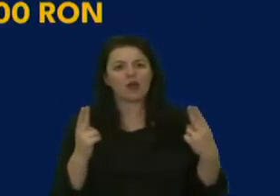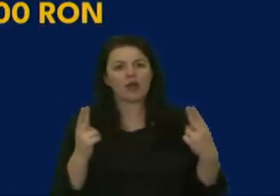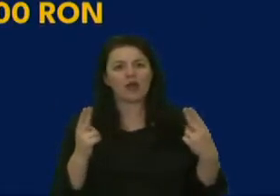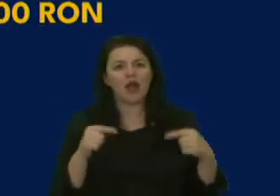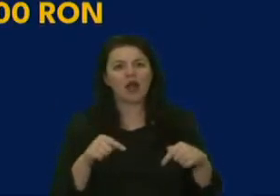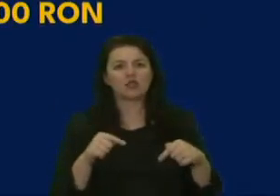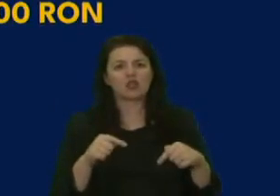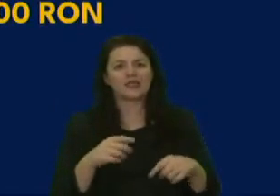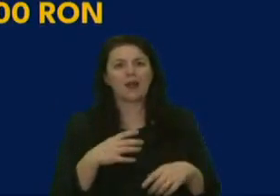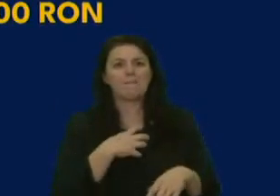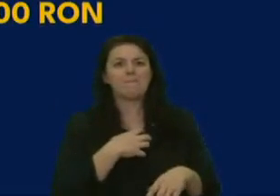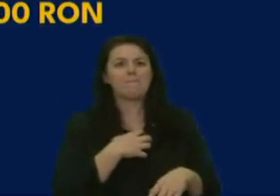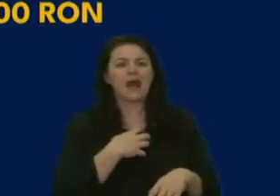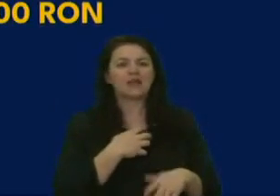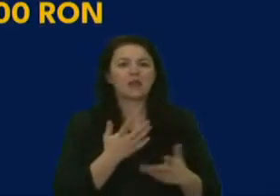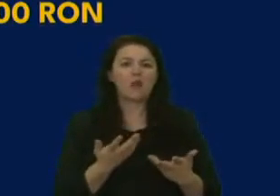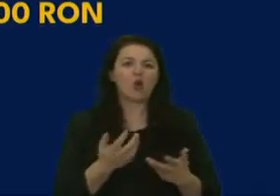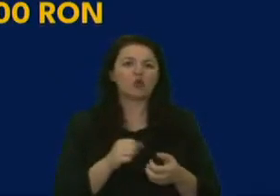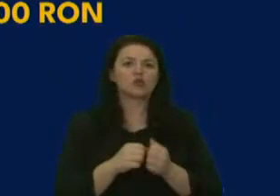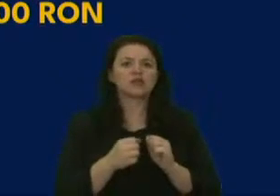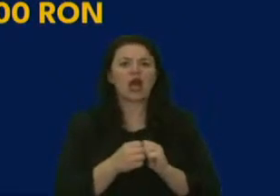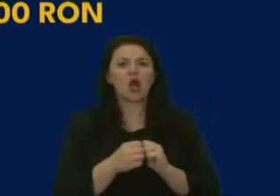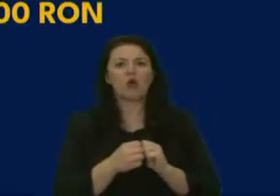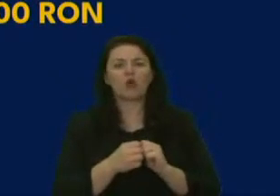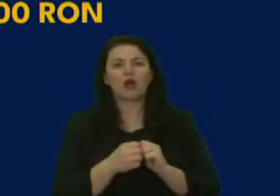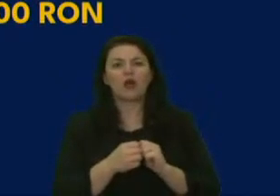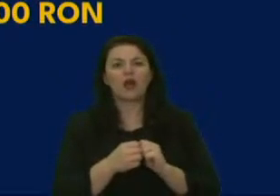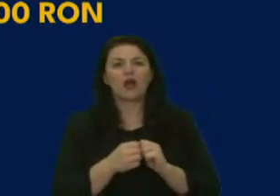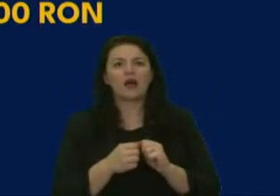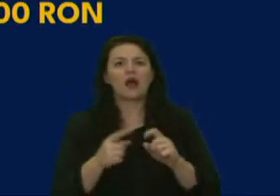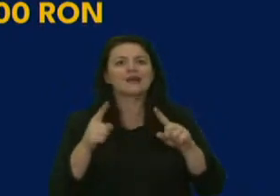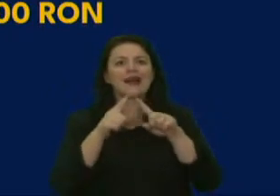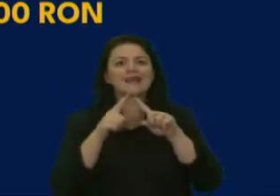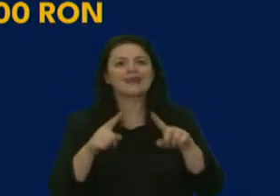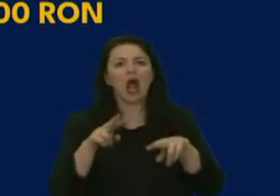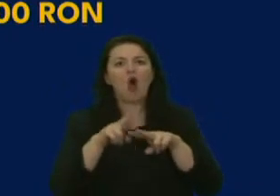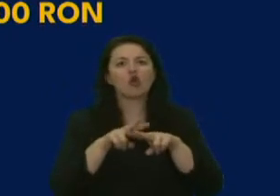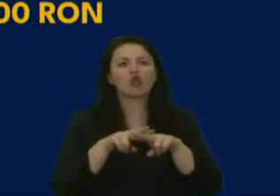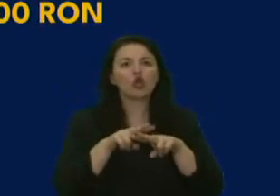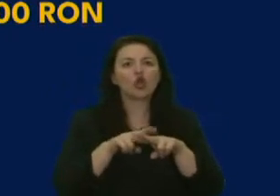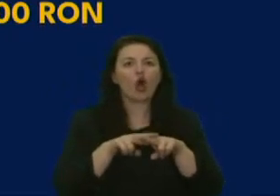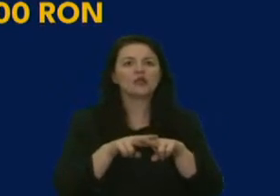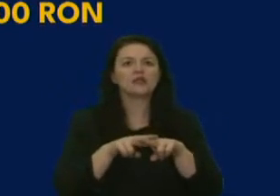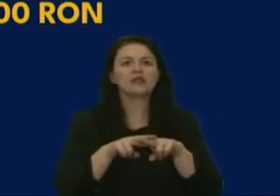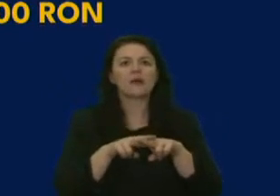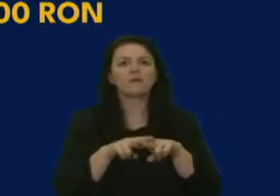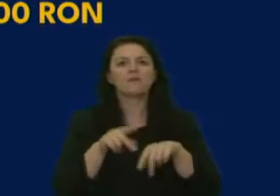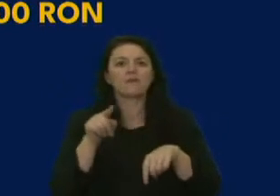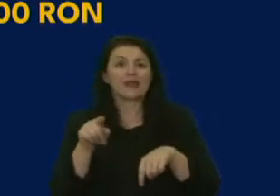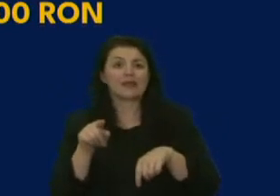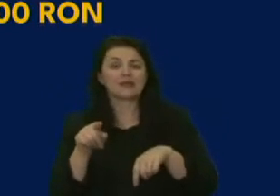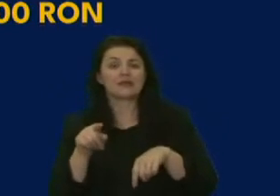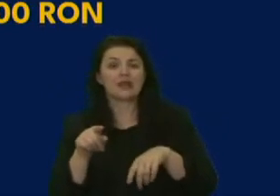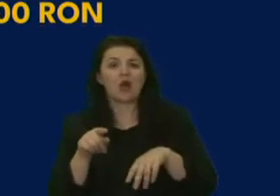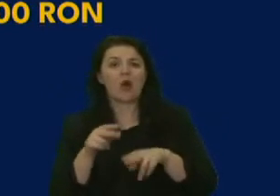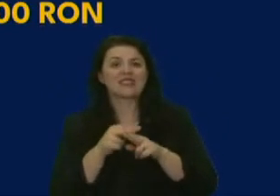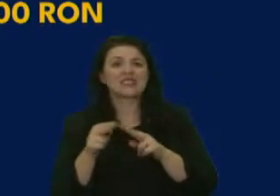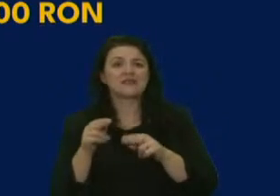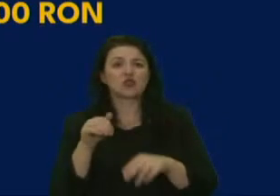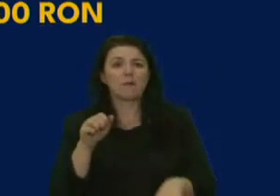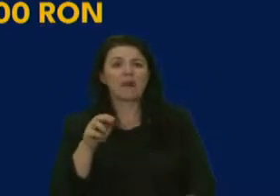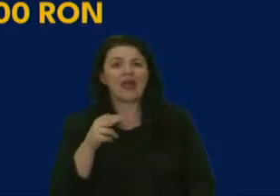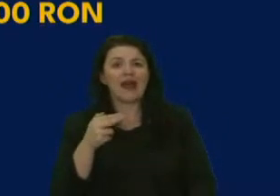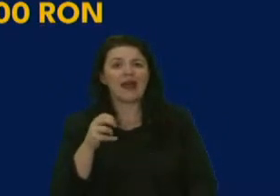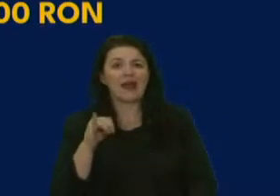acest patrimoniu așa cum facem în Piața avraham Iancu de a pune în valoare catedrala ortodoxă așa cum a făcut și în Piața Unirii cu punerea în valoare Catedralei Sfântul Mihail deci sunt